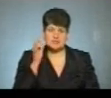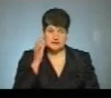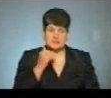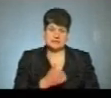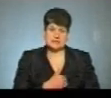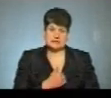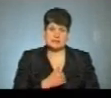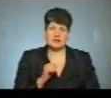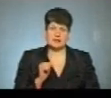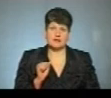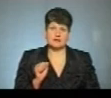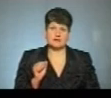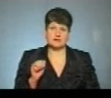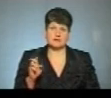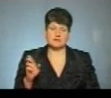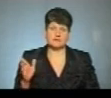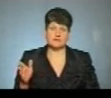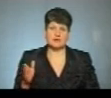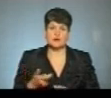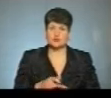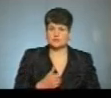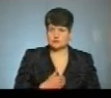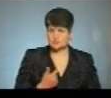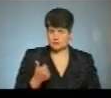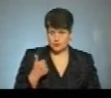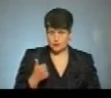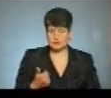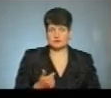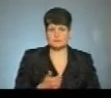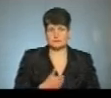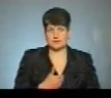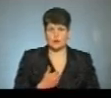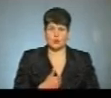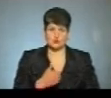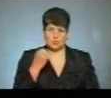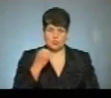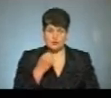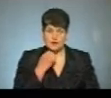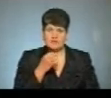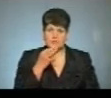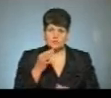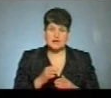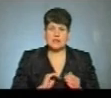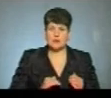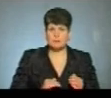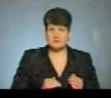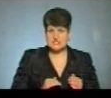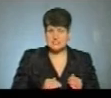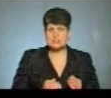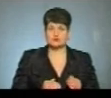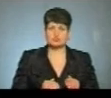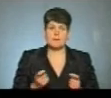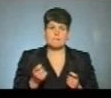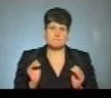ініціативу АТБ, дуже хороша ініціатива. Я хочу, користуючись нагодою, подякувати відповідальному бізнесу і